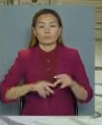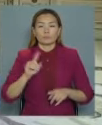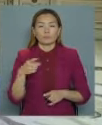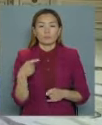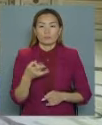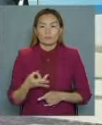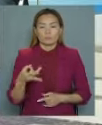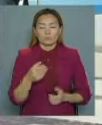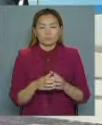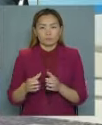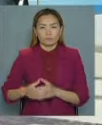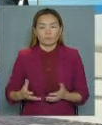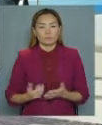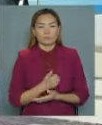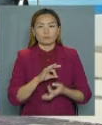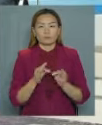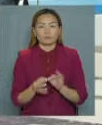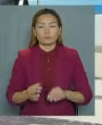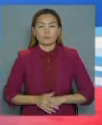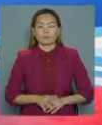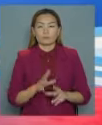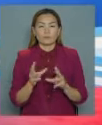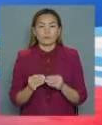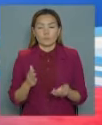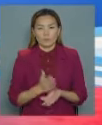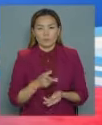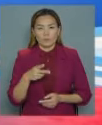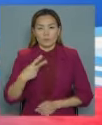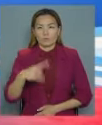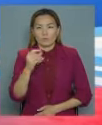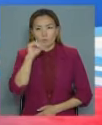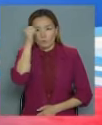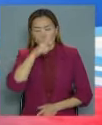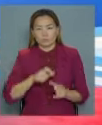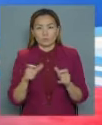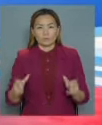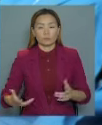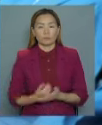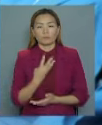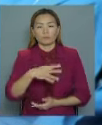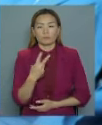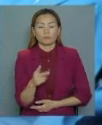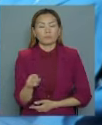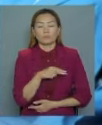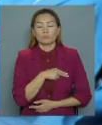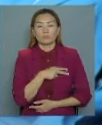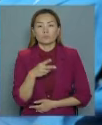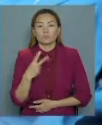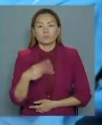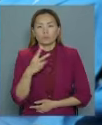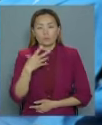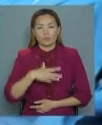среди республиканских команд на предметных олимпиадах. В частности, в 2021 году школьники завоевали 42 медали, в 2022